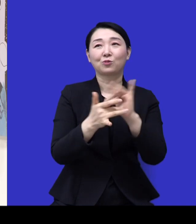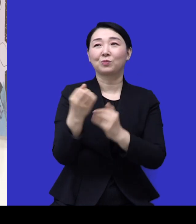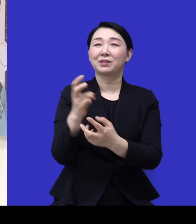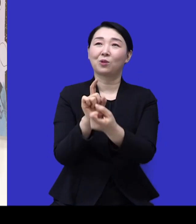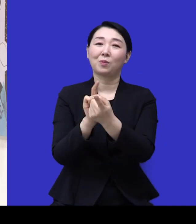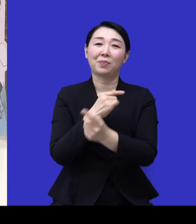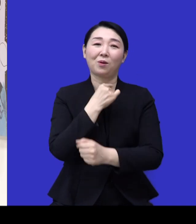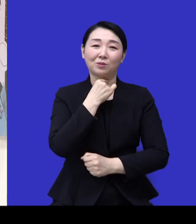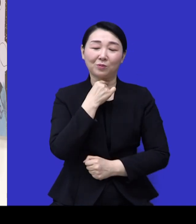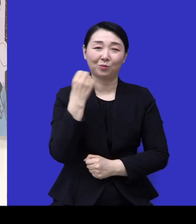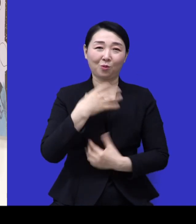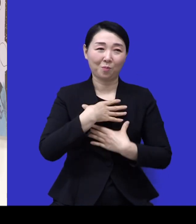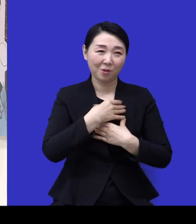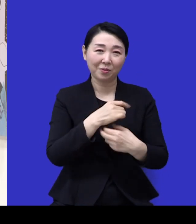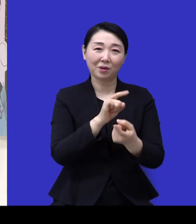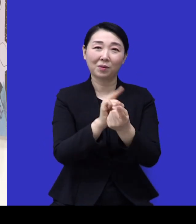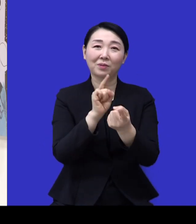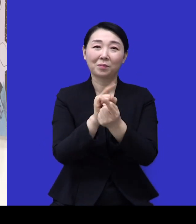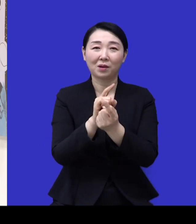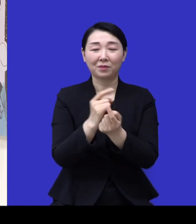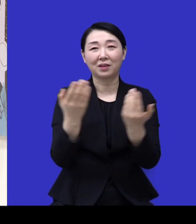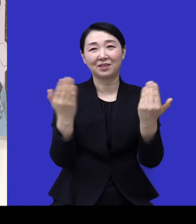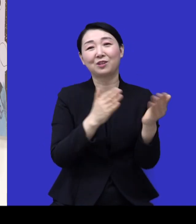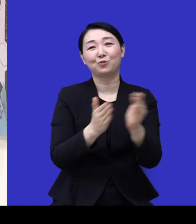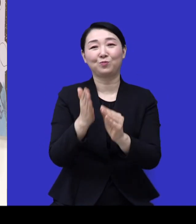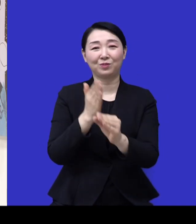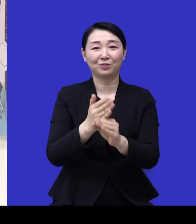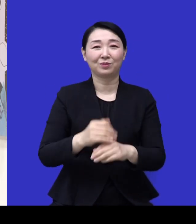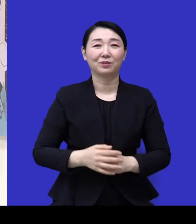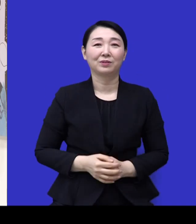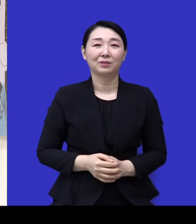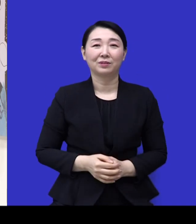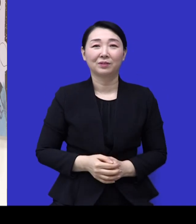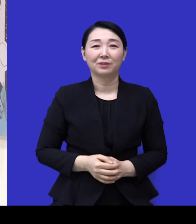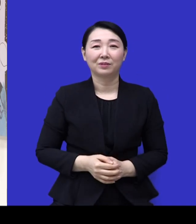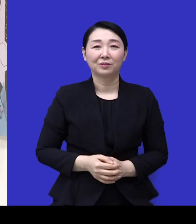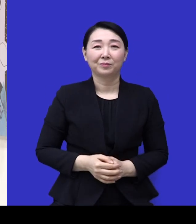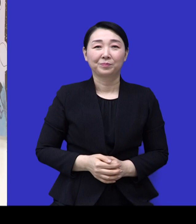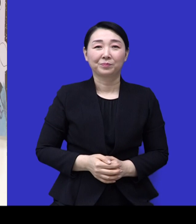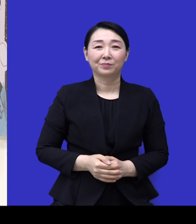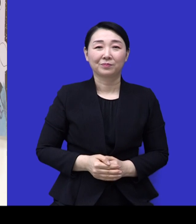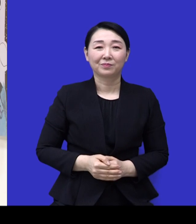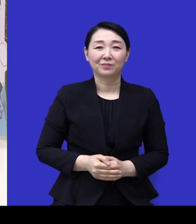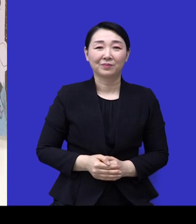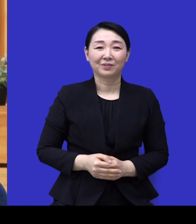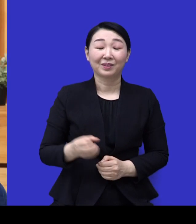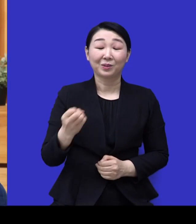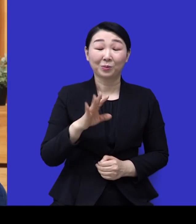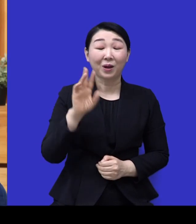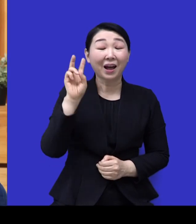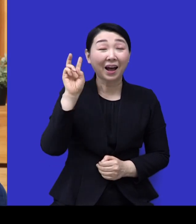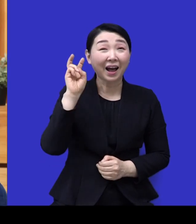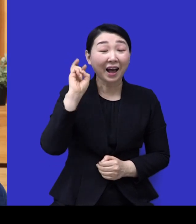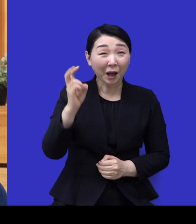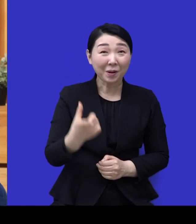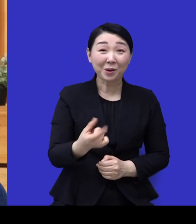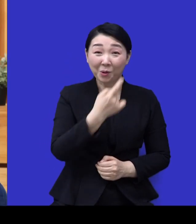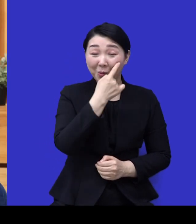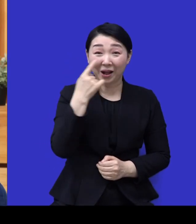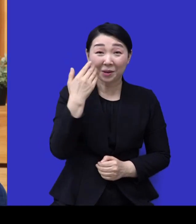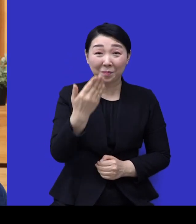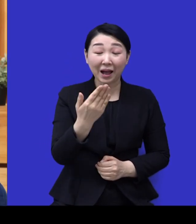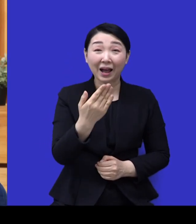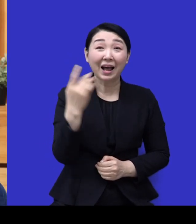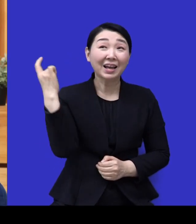또 편하게 만나는 일들을 예. 준비하고 있고 예. 아마 이제 곧 확인하실 수 있고 그 들어볼까